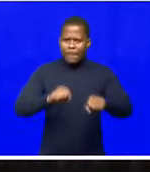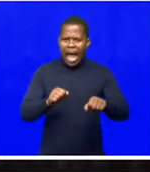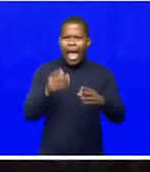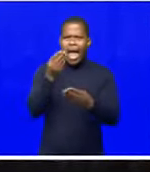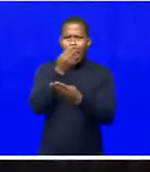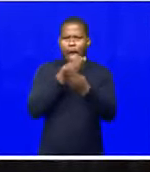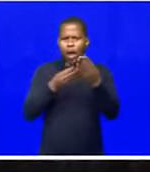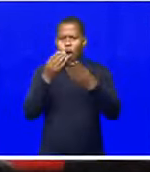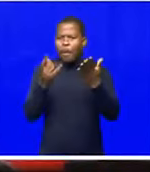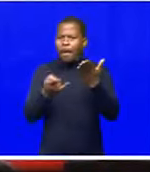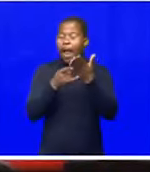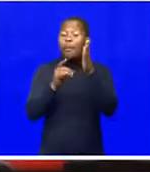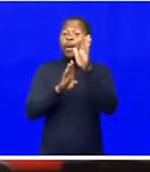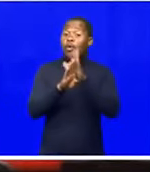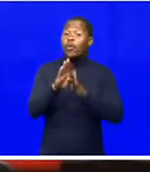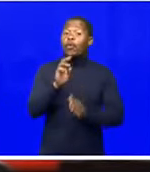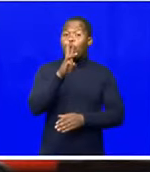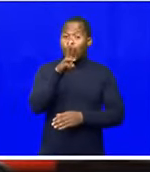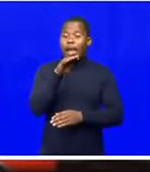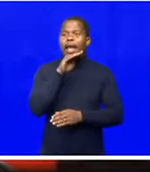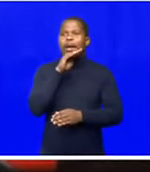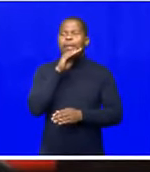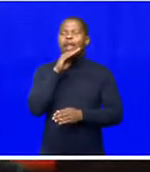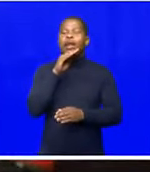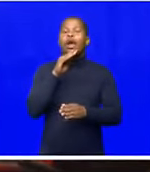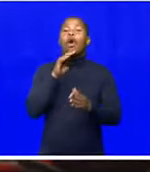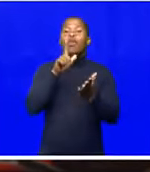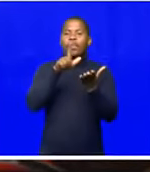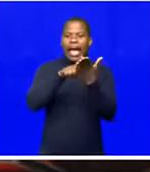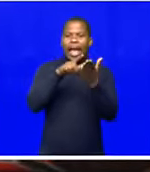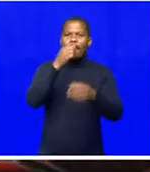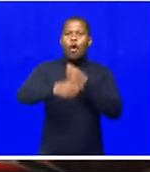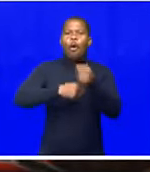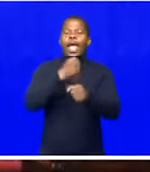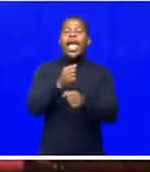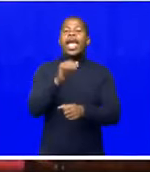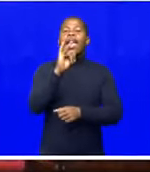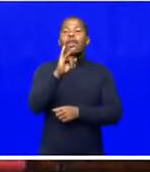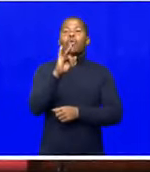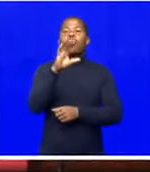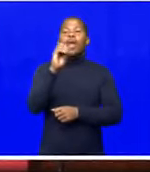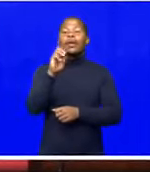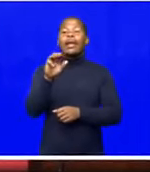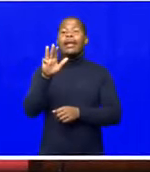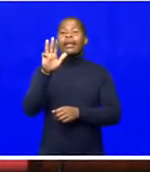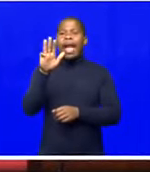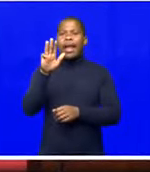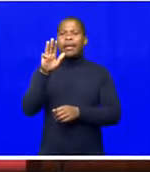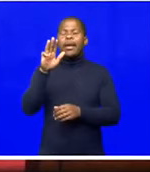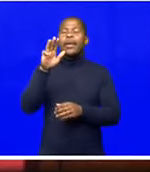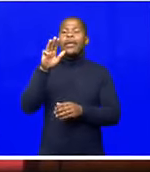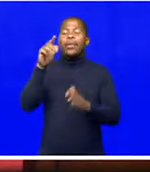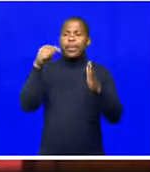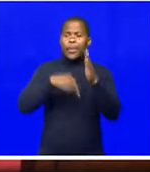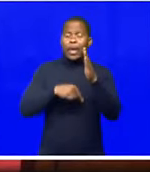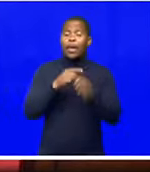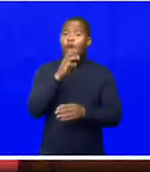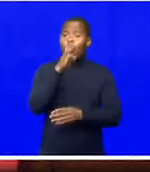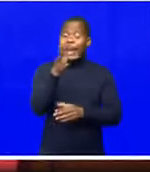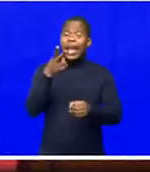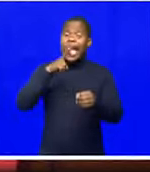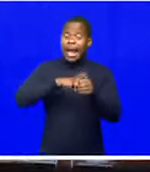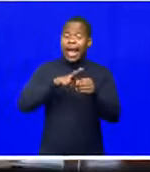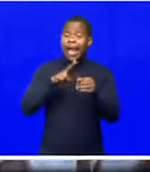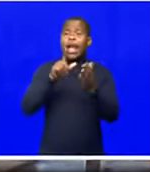ngalokugcwele kusho ukuthi umthetho wetindiza weminyaka wa 2009 utawubesa usaba ngumthetho. Lo mthetho kulokunye uhloze kushicilela